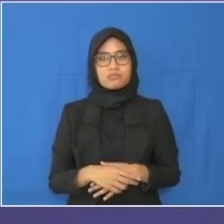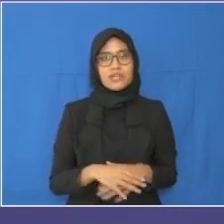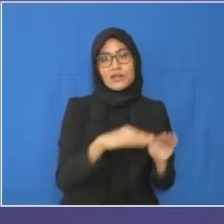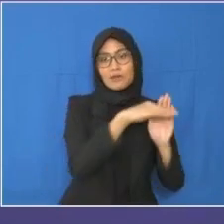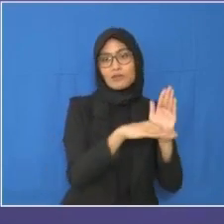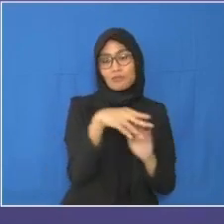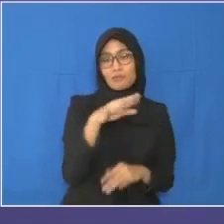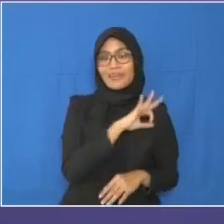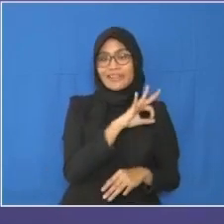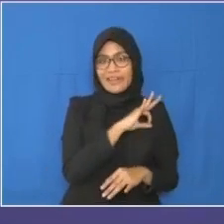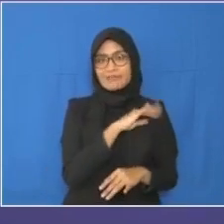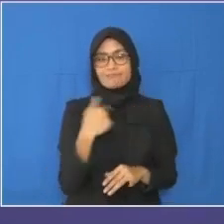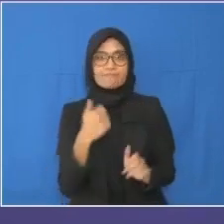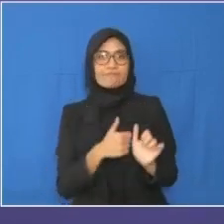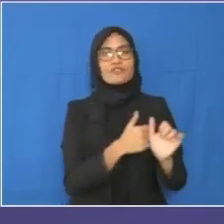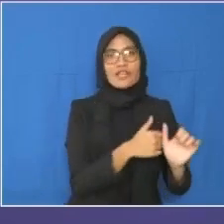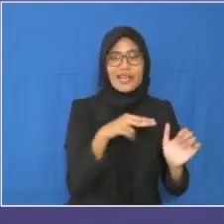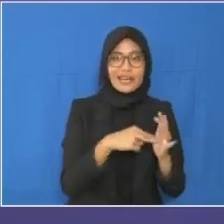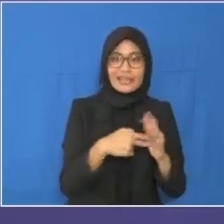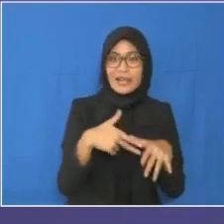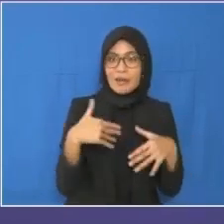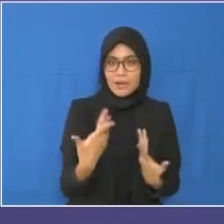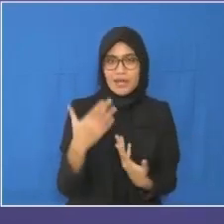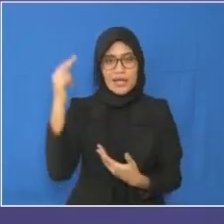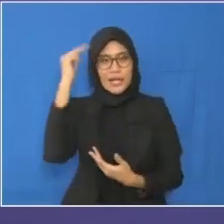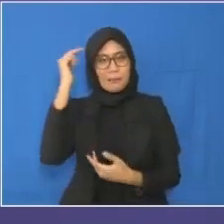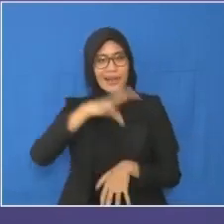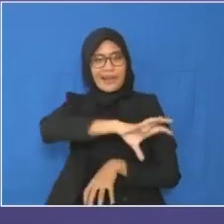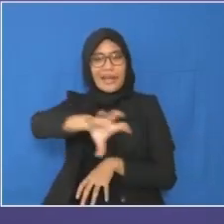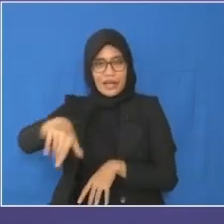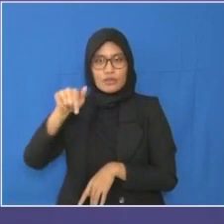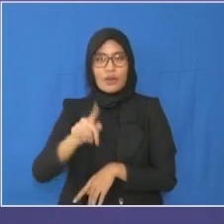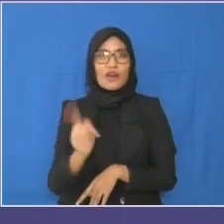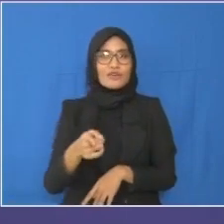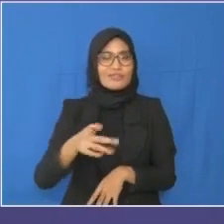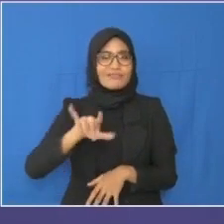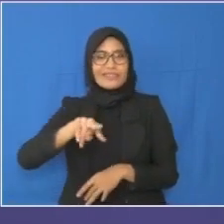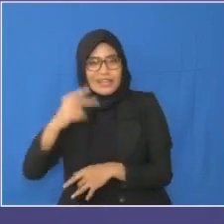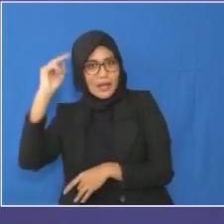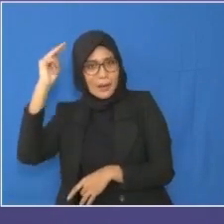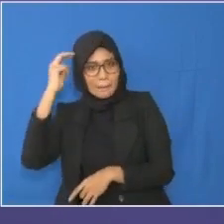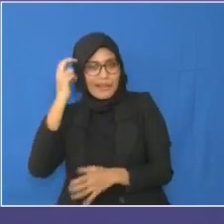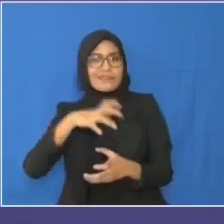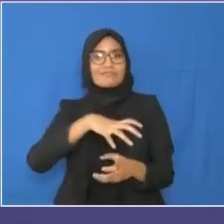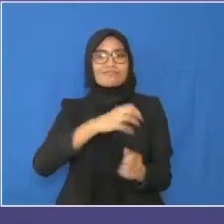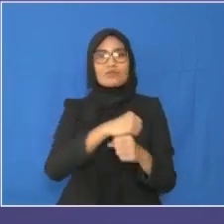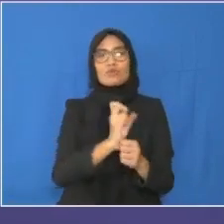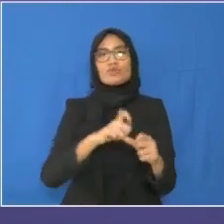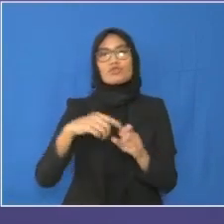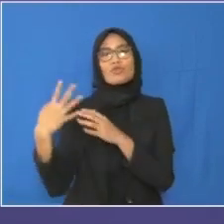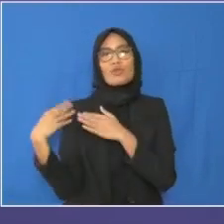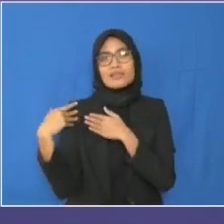Presiden maka kepala daerah lah yang harus menjadi kepala gugus tugas percepatan penanganan copied